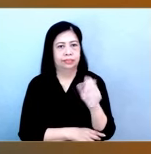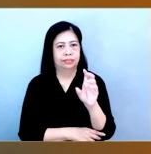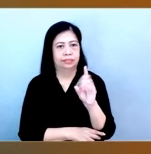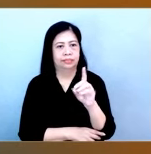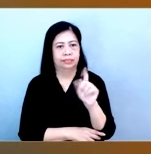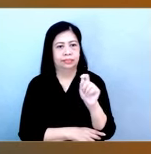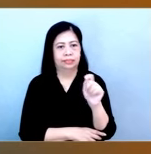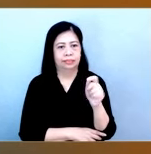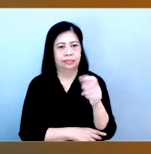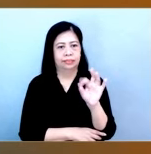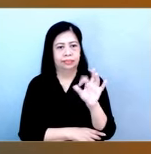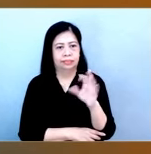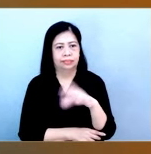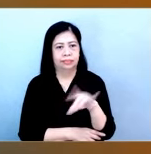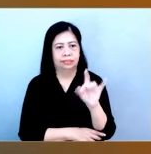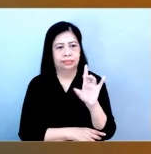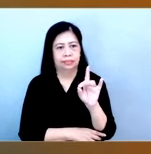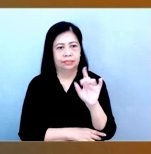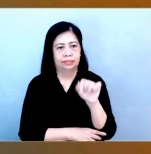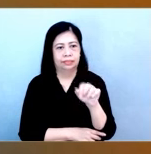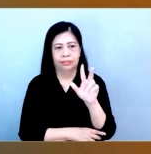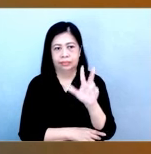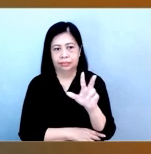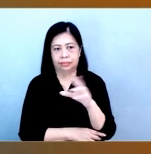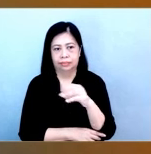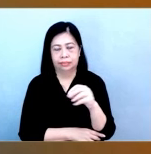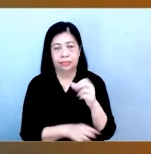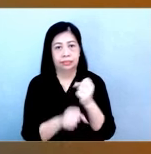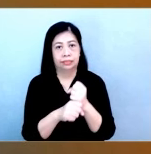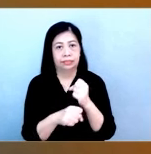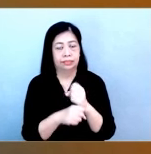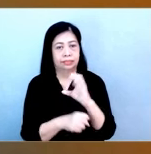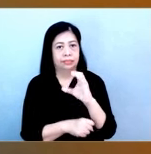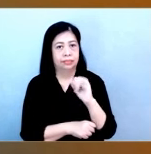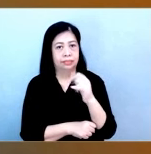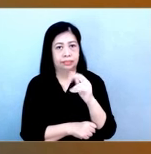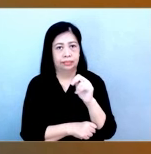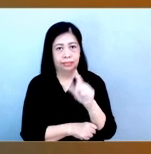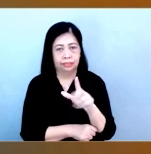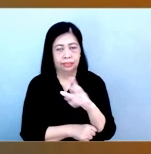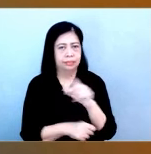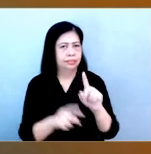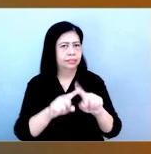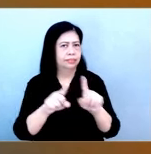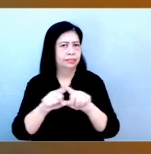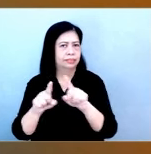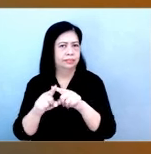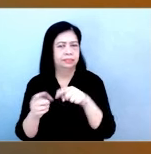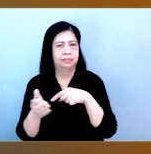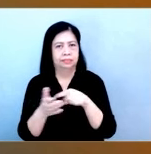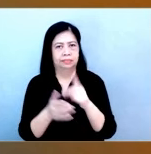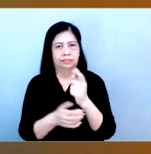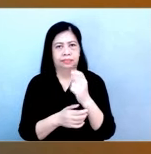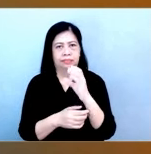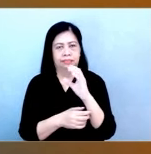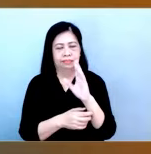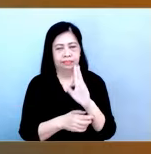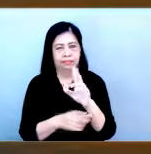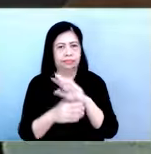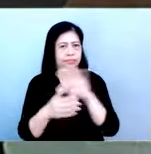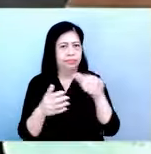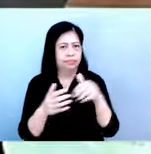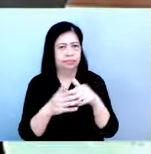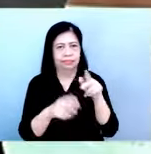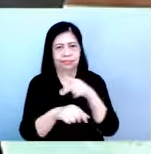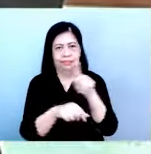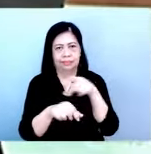Channel 19 and 18.3, at maging sa Signal TV, at iba pang pay TV providers